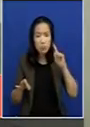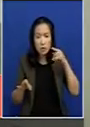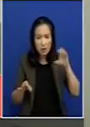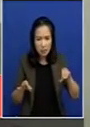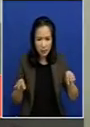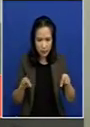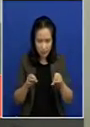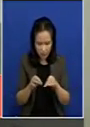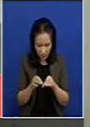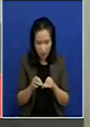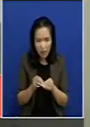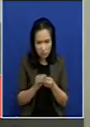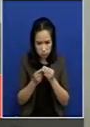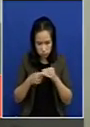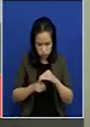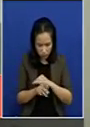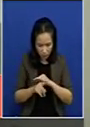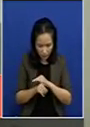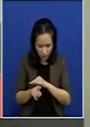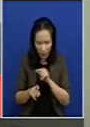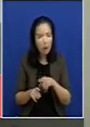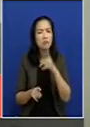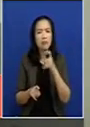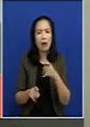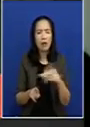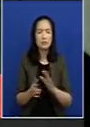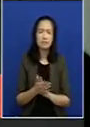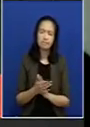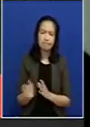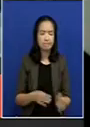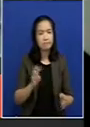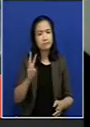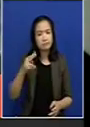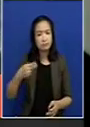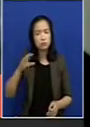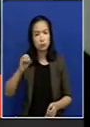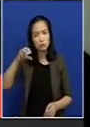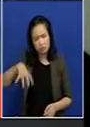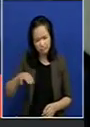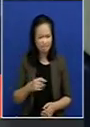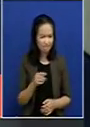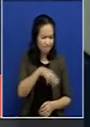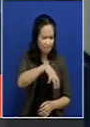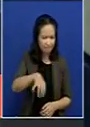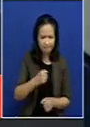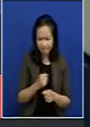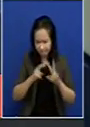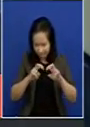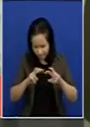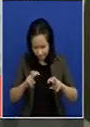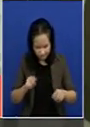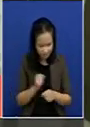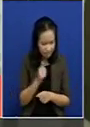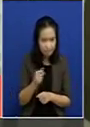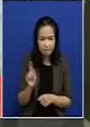ายตั้งแต่ยังเป็นลูกน้ำค่ะไม่ใช่แค่วิธีนี้วิธีเดียวนะคะทาง WHO และหน่วยงานอีกหลายแห่งก็กำลังอยู่ระหว่างการศึกษา